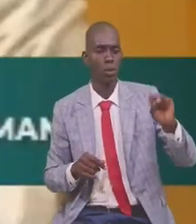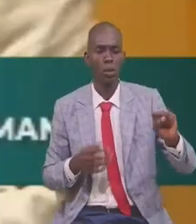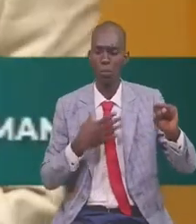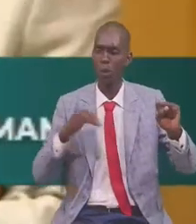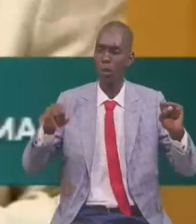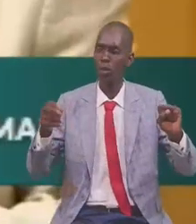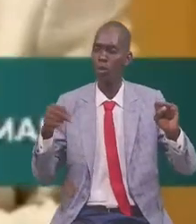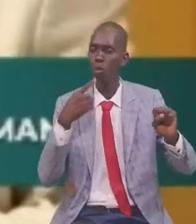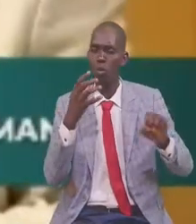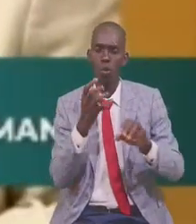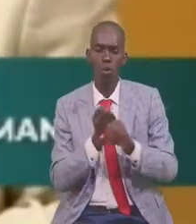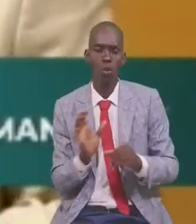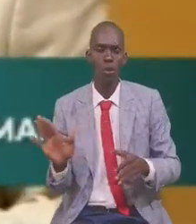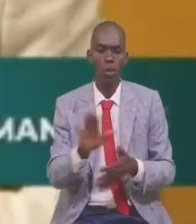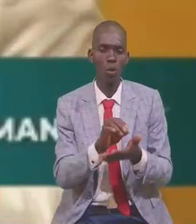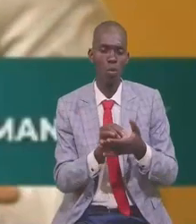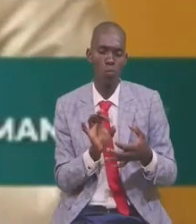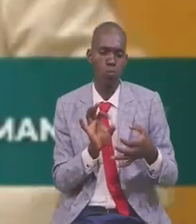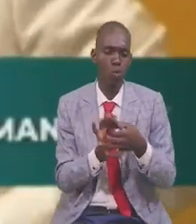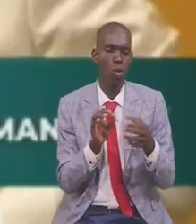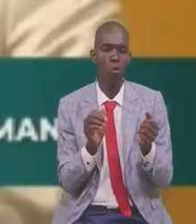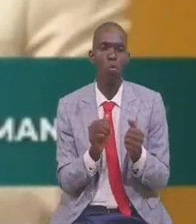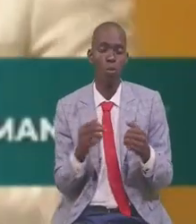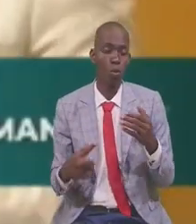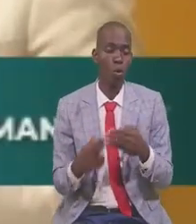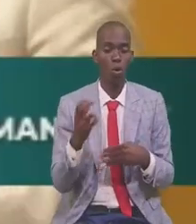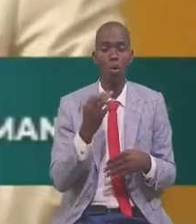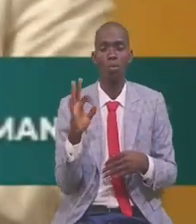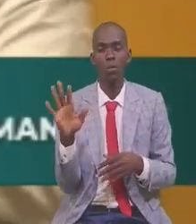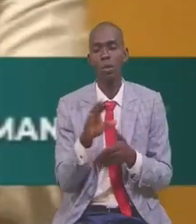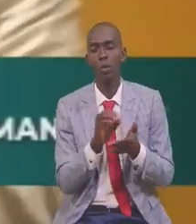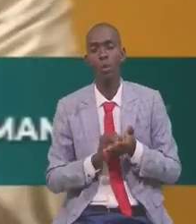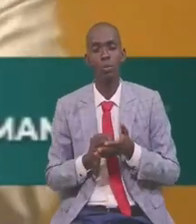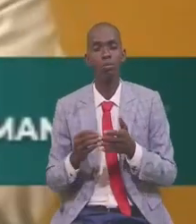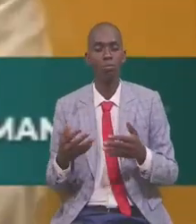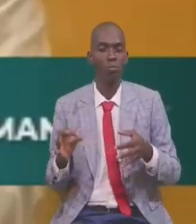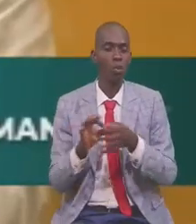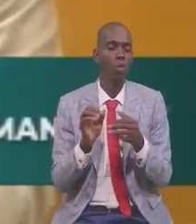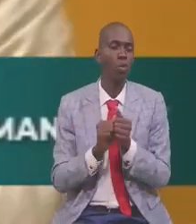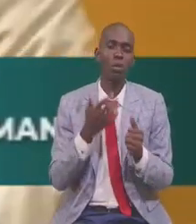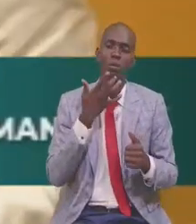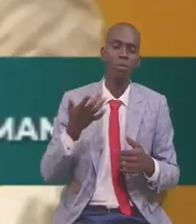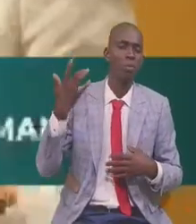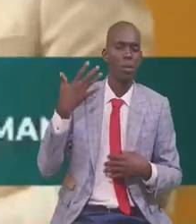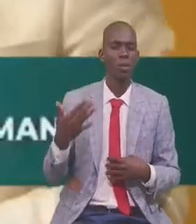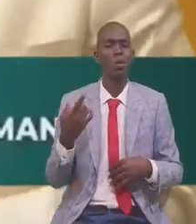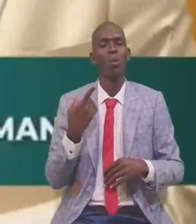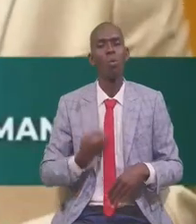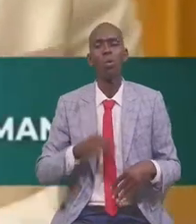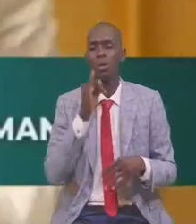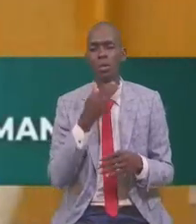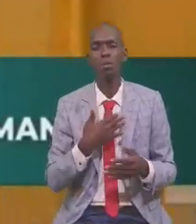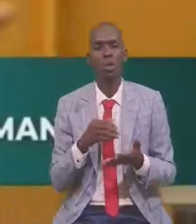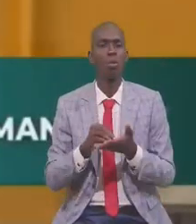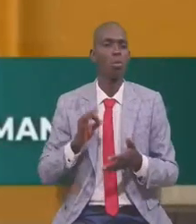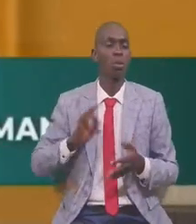qui se sont séparés de leur connexion des engagements passés et qui ont bâti de nouvelles choses, quelle est l'utilité pour moi? Si j'entends seulement